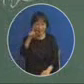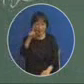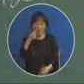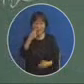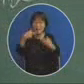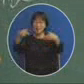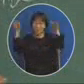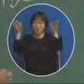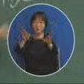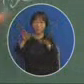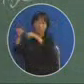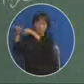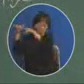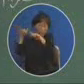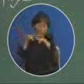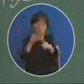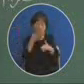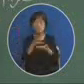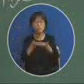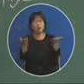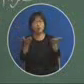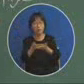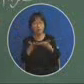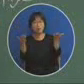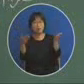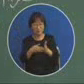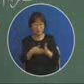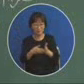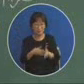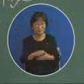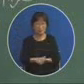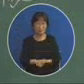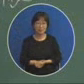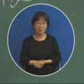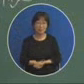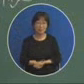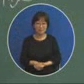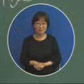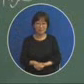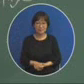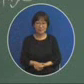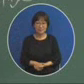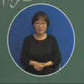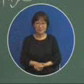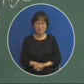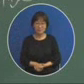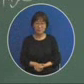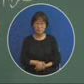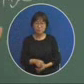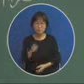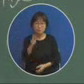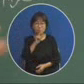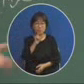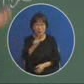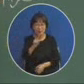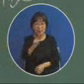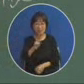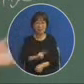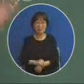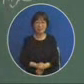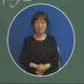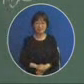뭐 곡식을 그도 먹고 뭐 먹어서 좋다 이 말이 아닙니다. This is not the level of saying, well, they were happy and rejoicing because they had food to eat. 어떤 경우도